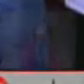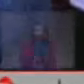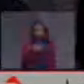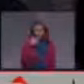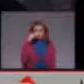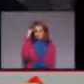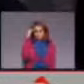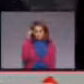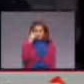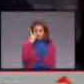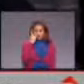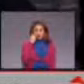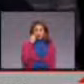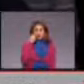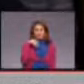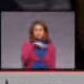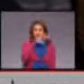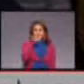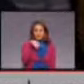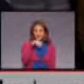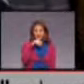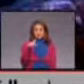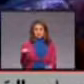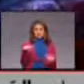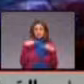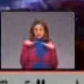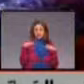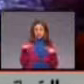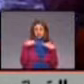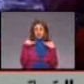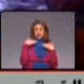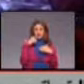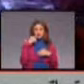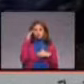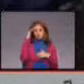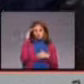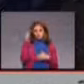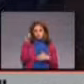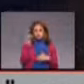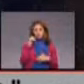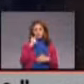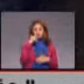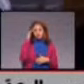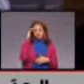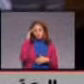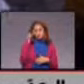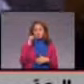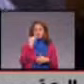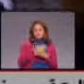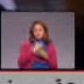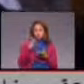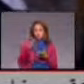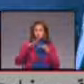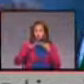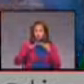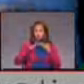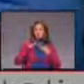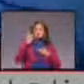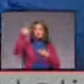بنشكركم لواحد من الناس البطانية والحاجة اللي انتوا بعتناها لنا، وبنشكركم جدا جدا اللي انتوا نزلتوا نديبة وعرفتوا اللي